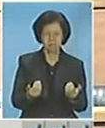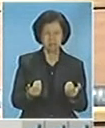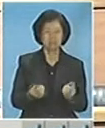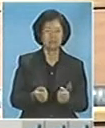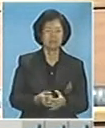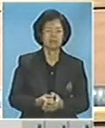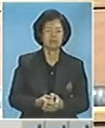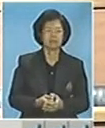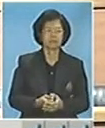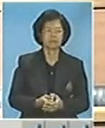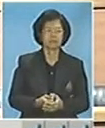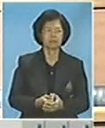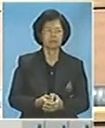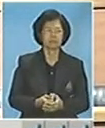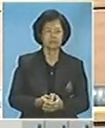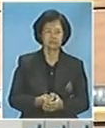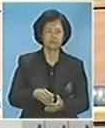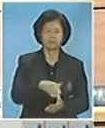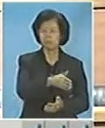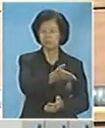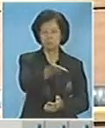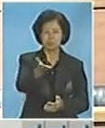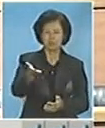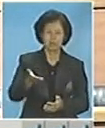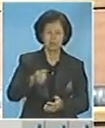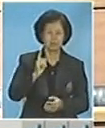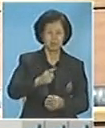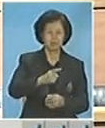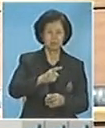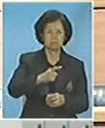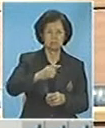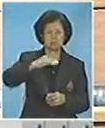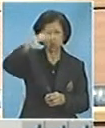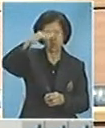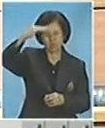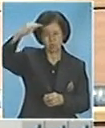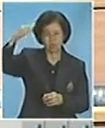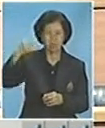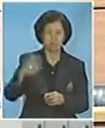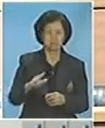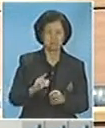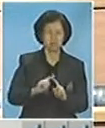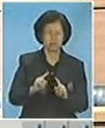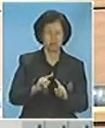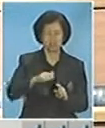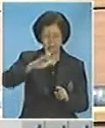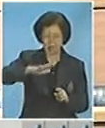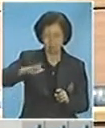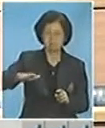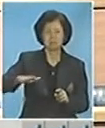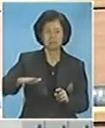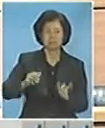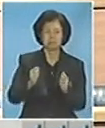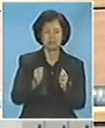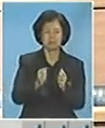ของพวกเราซึ่งเป็นผู้ใหญ่แต่โลกของเด็กกับเร